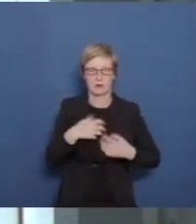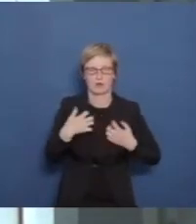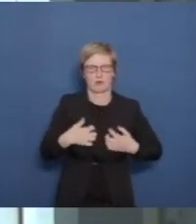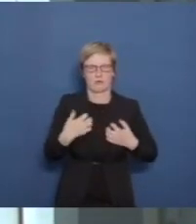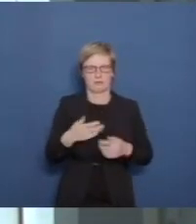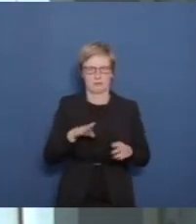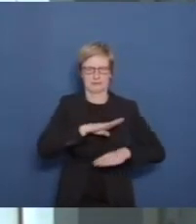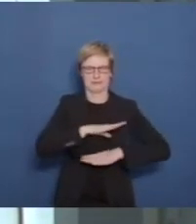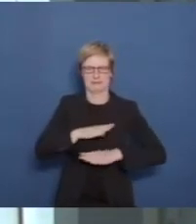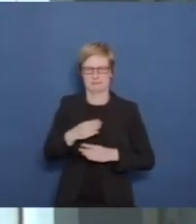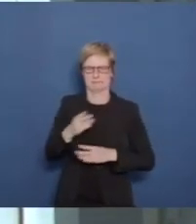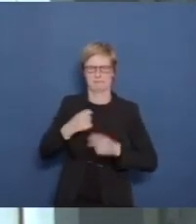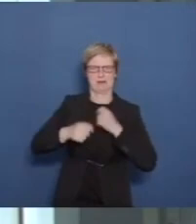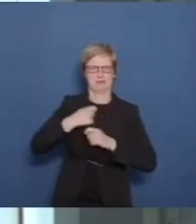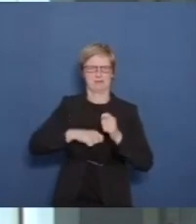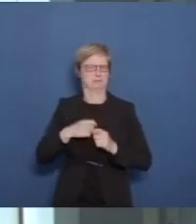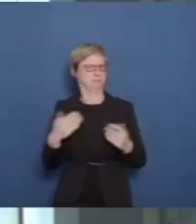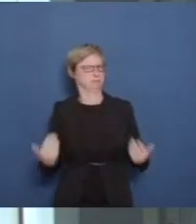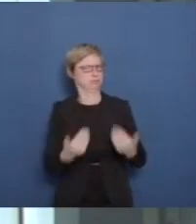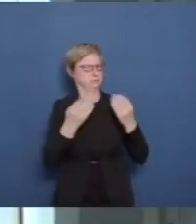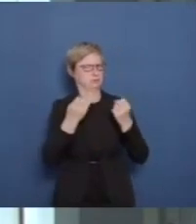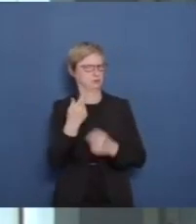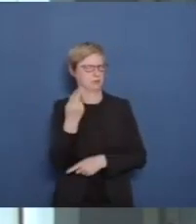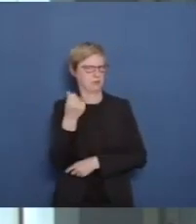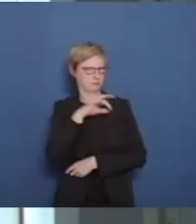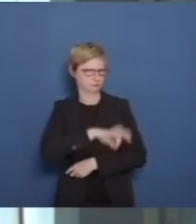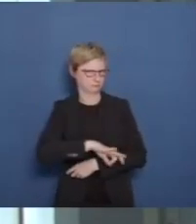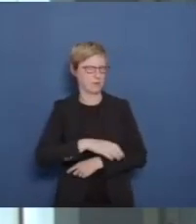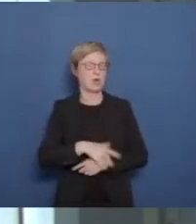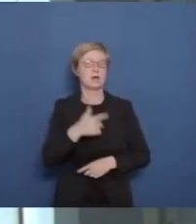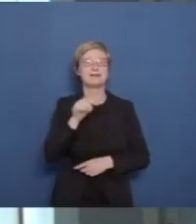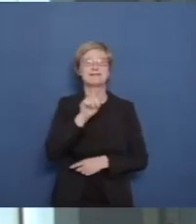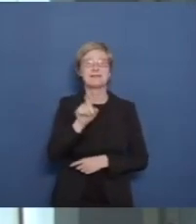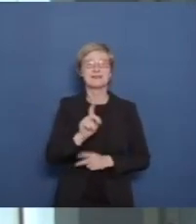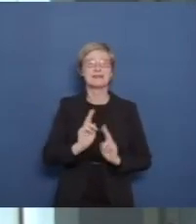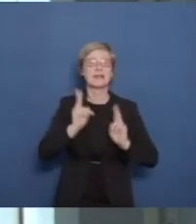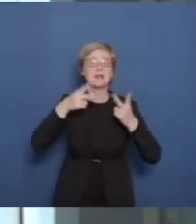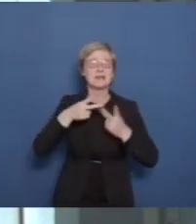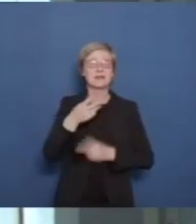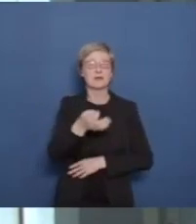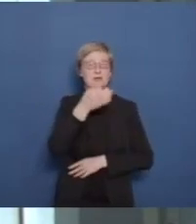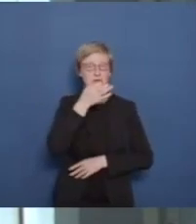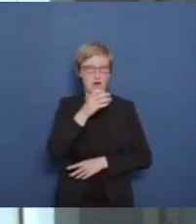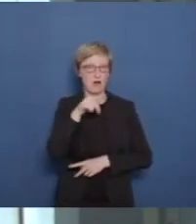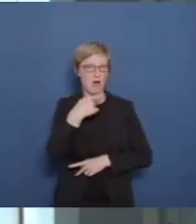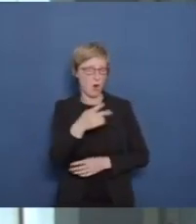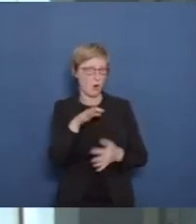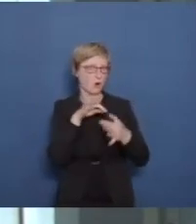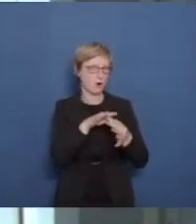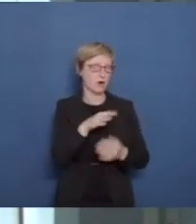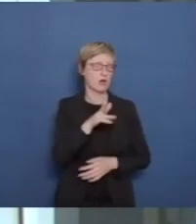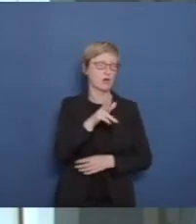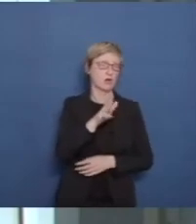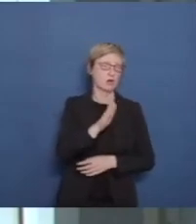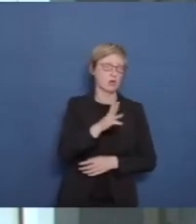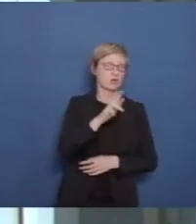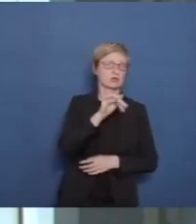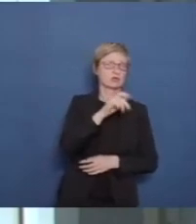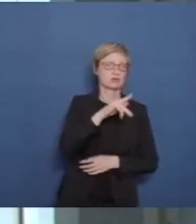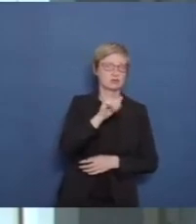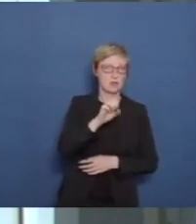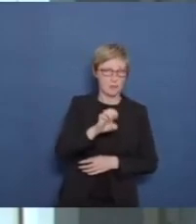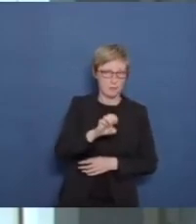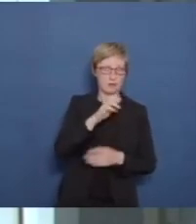Und dazu passt auch die Frage von Kollegen Kreuzfeld von der TAZ. Herr Schrappe hat in einem Papier die Zahlen des